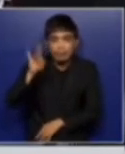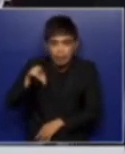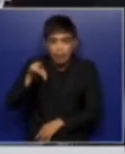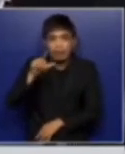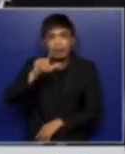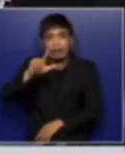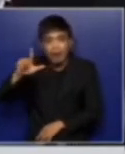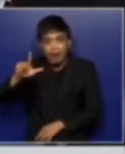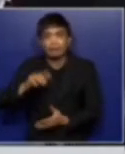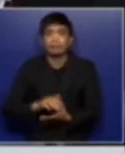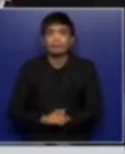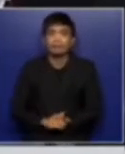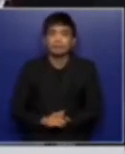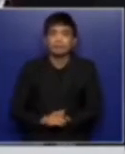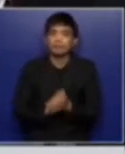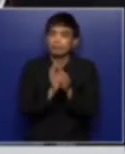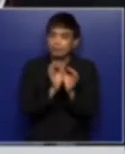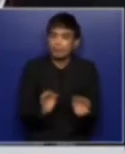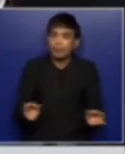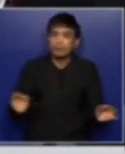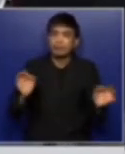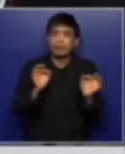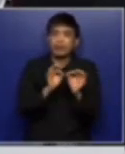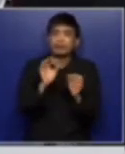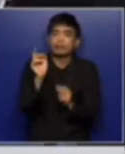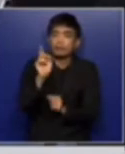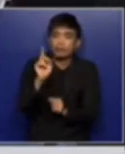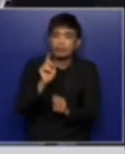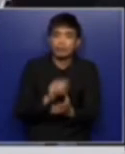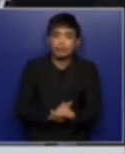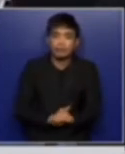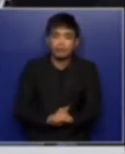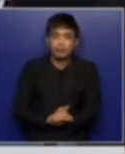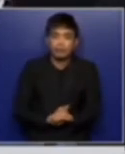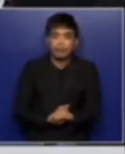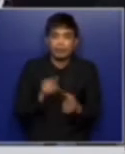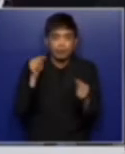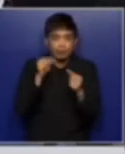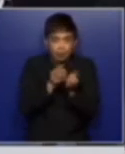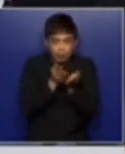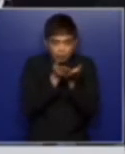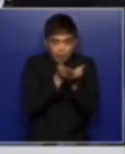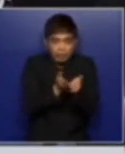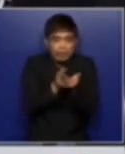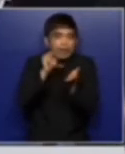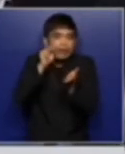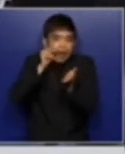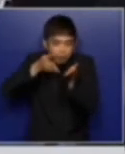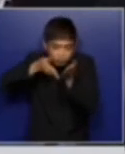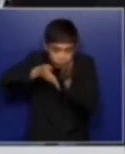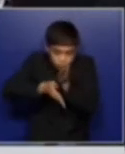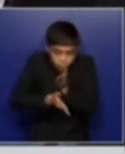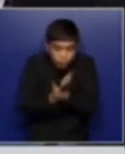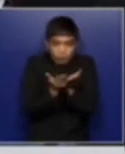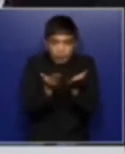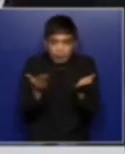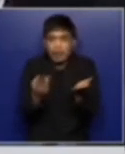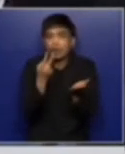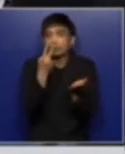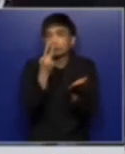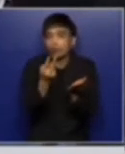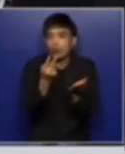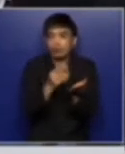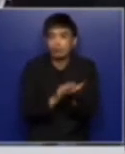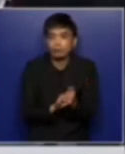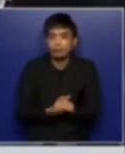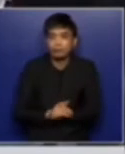นะครับที่ผมต้องพูดถึงเนี่ยก็คือไอ้เรื่องเรือดำน้ำเนี่ยนะครับ2ลำเนี่ยท่านประธาน